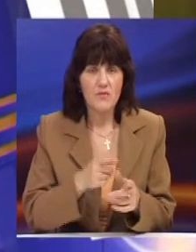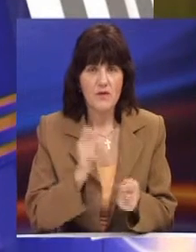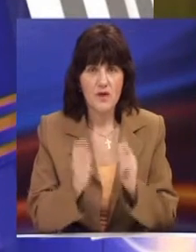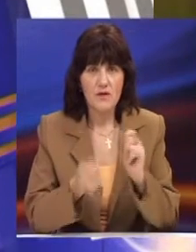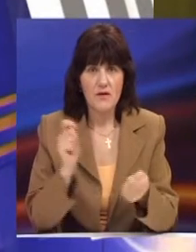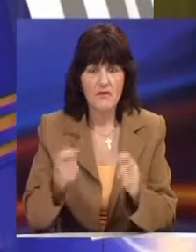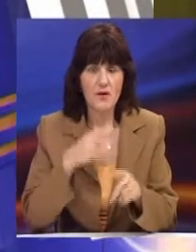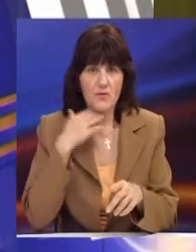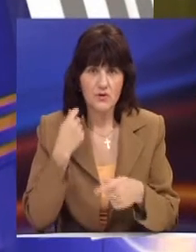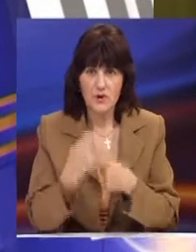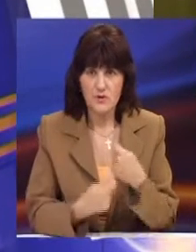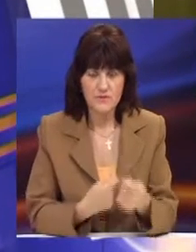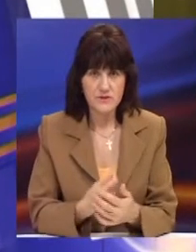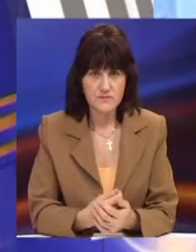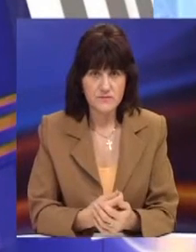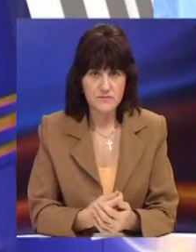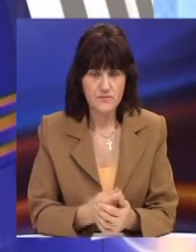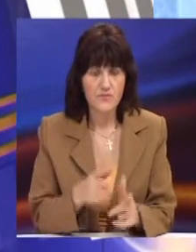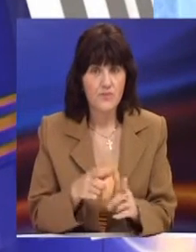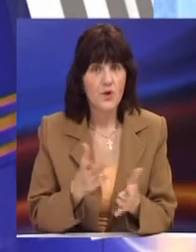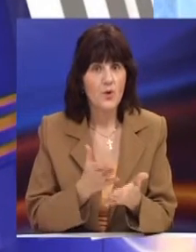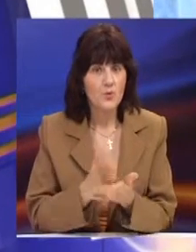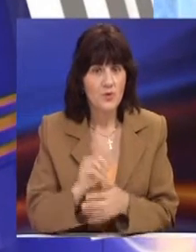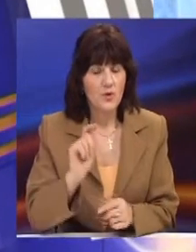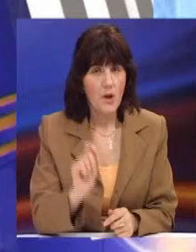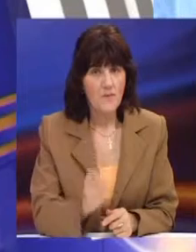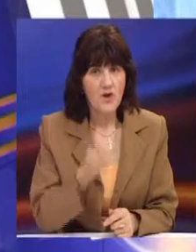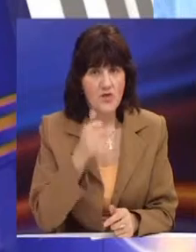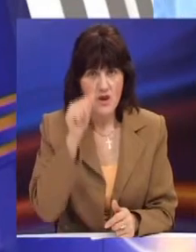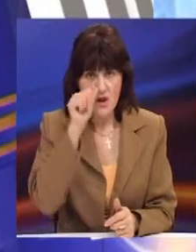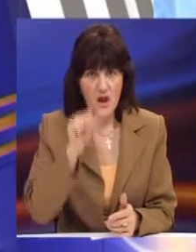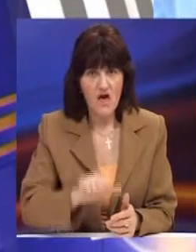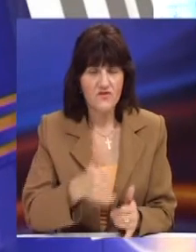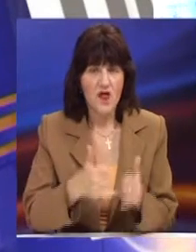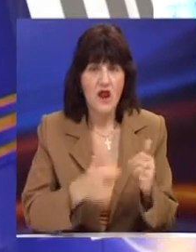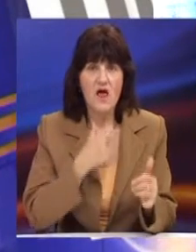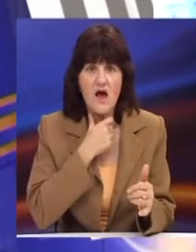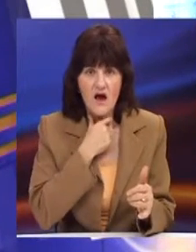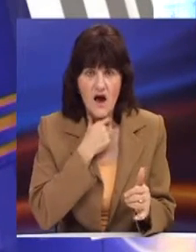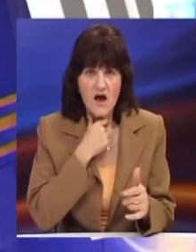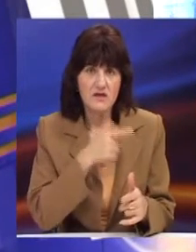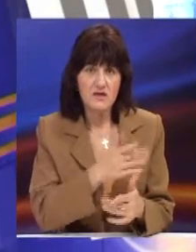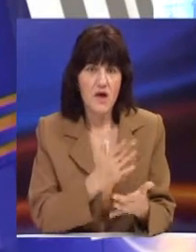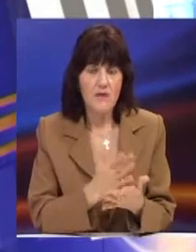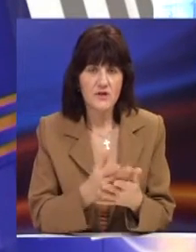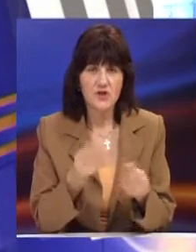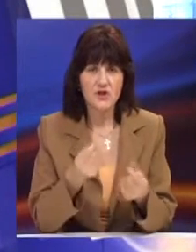moći finansirati brojni projekti u našem gradu. U slučaju da se pronađe nafta ili gas, vlasnik te sirovine bit će Republika Srbija,